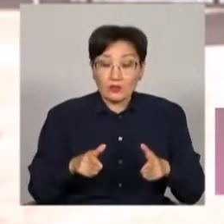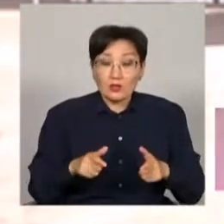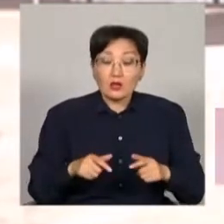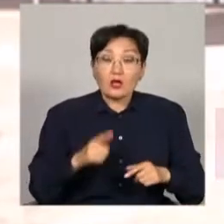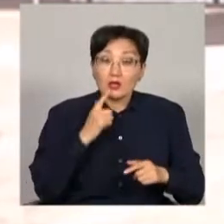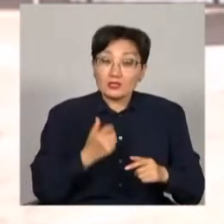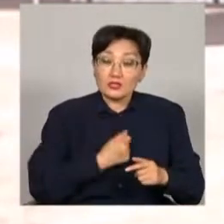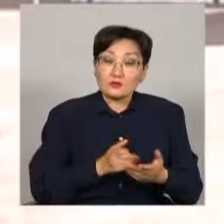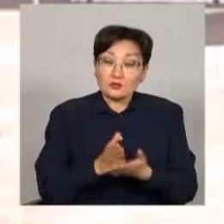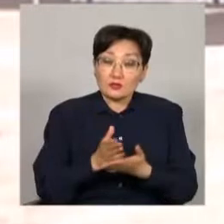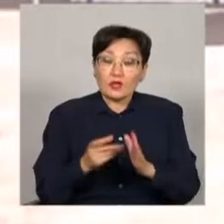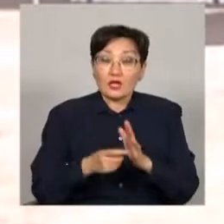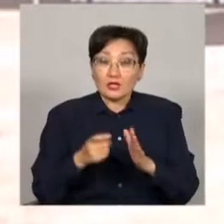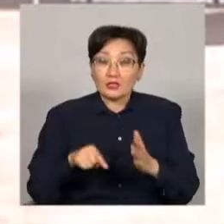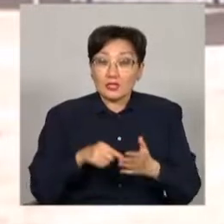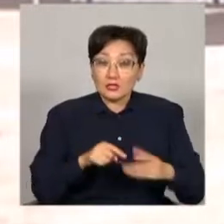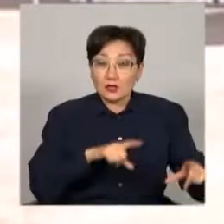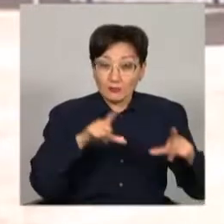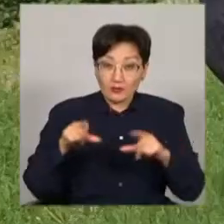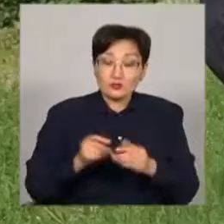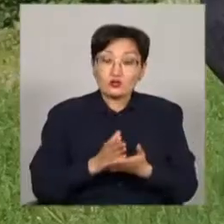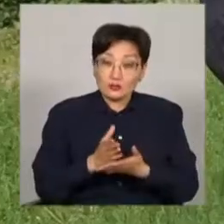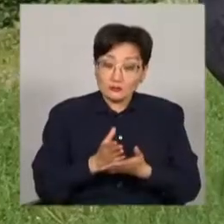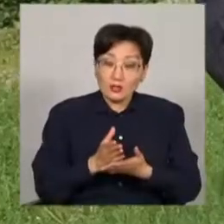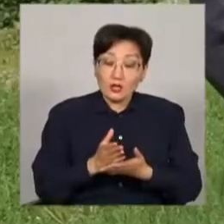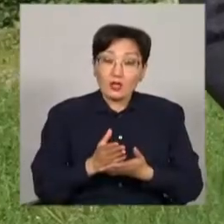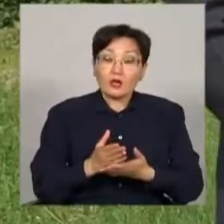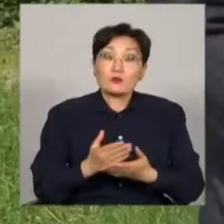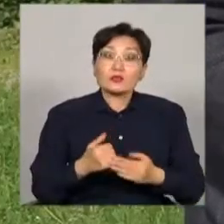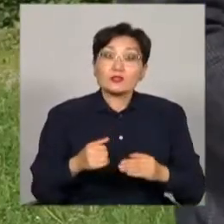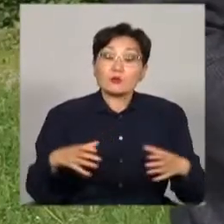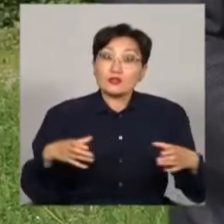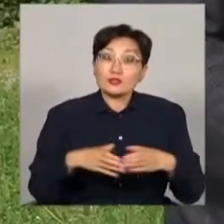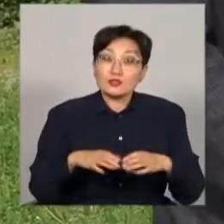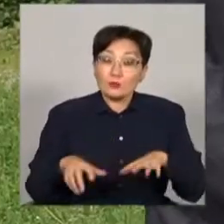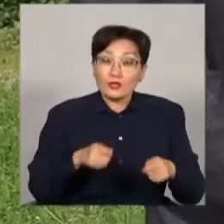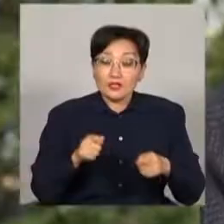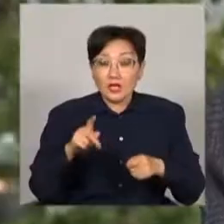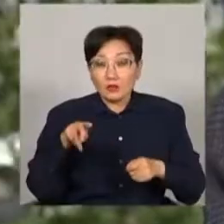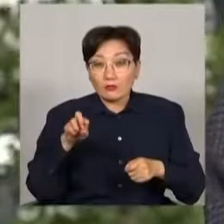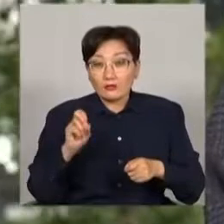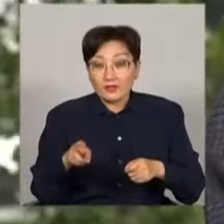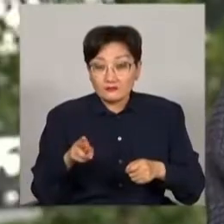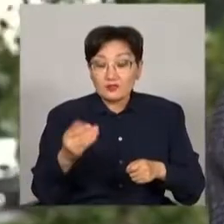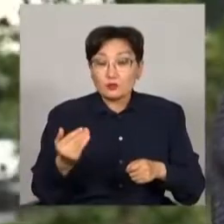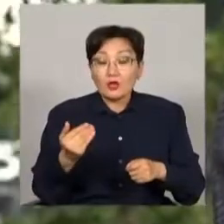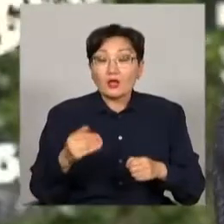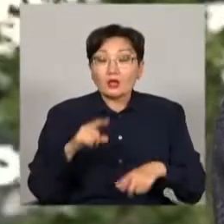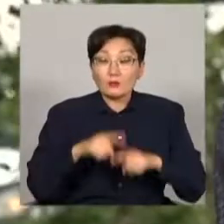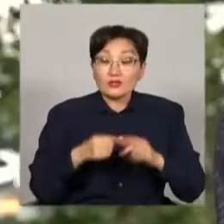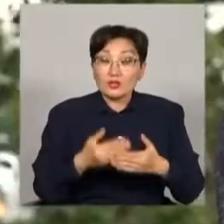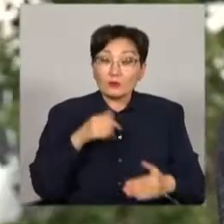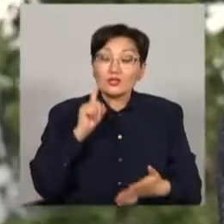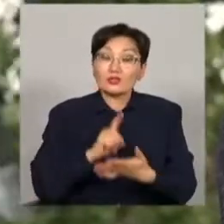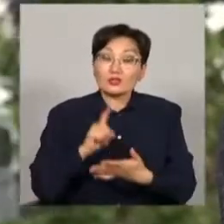Бұйыртса Қарағанды қаласына слушетуге барайын деп жатырмыз. Намыс қоғамдық бірлестігінің төрағасы Алмасбек Айдарбаев отан алдындағы